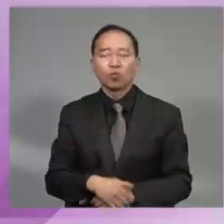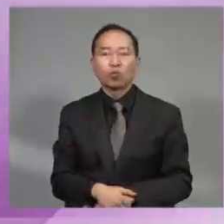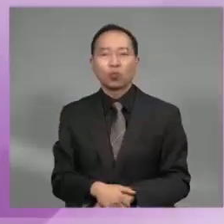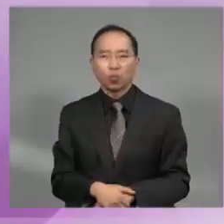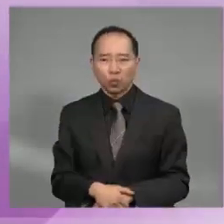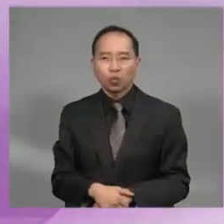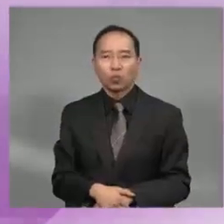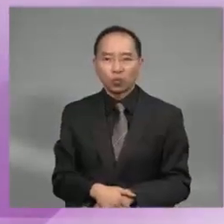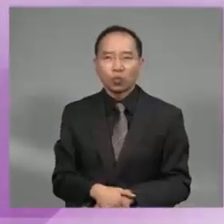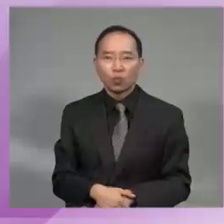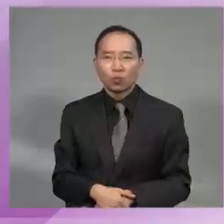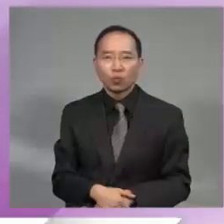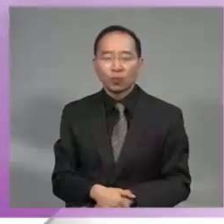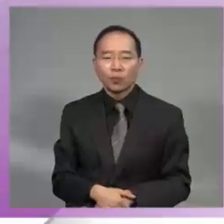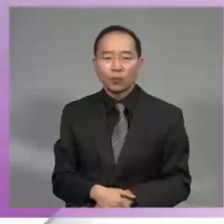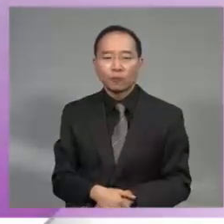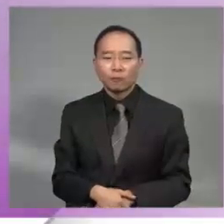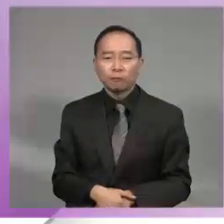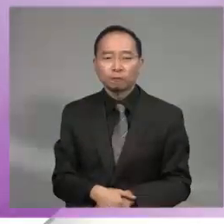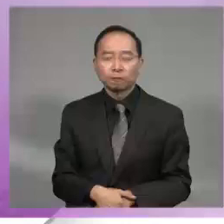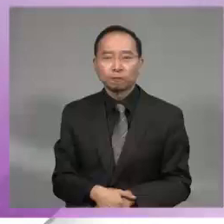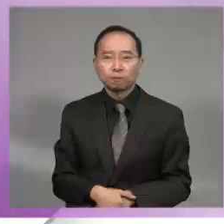예.